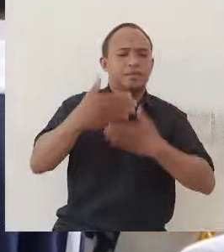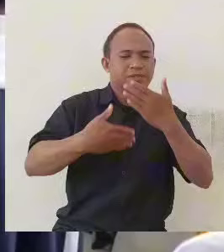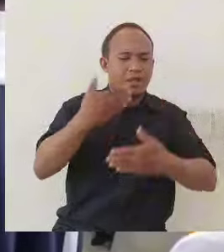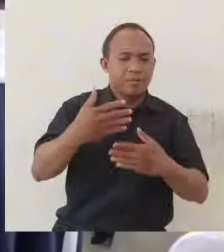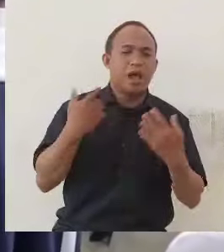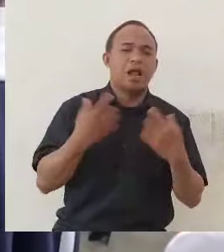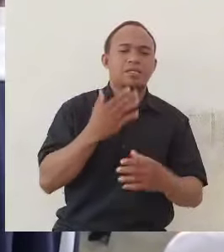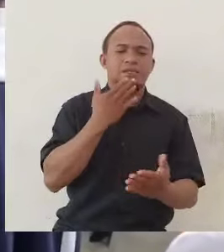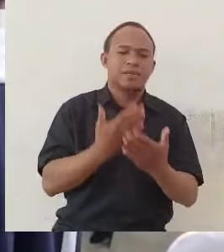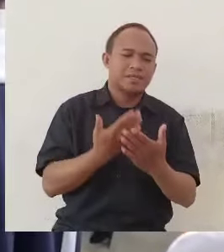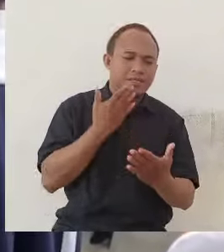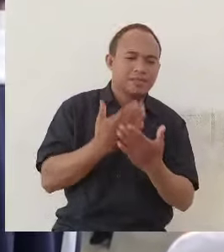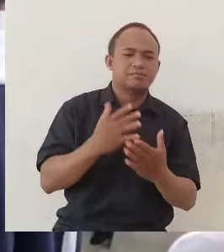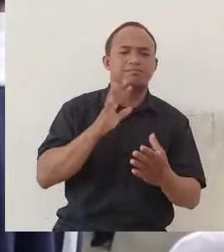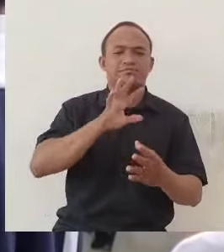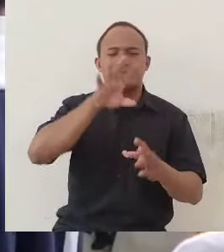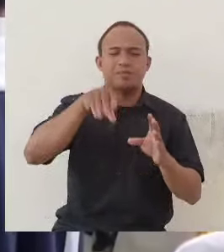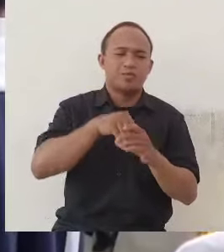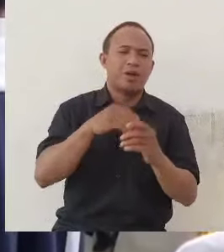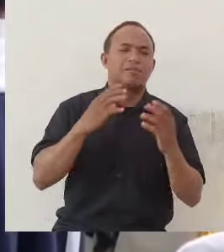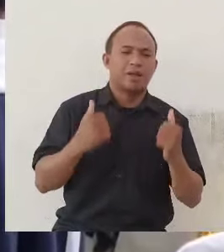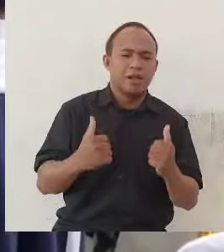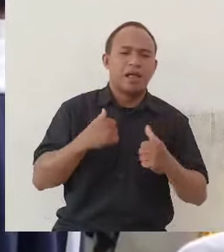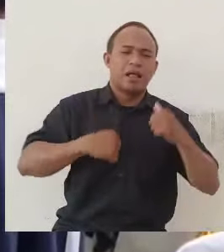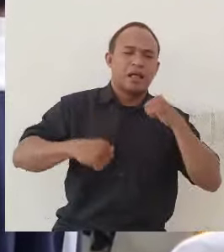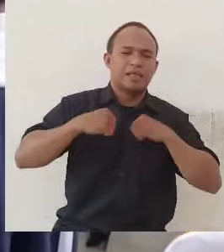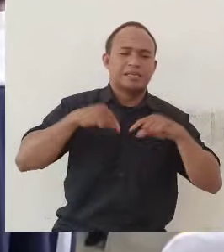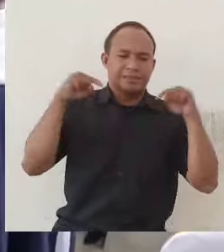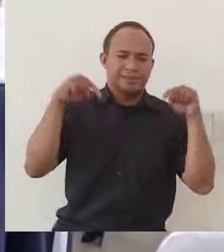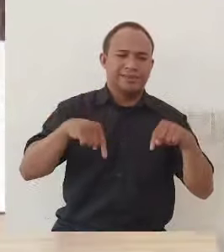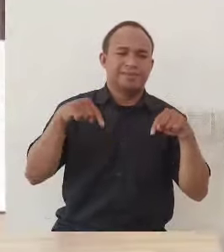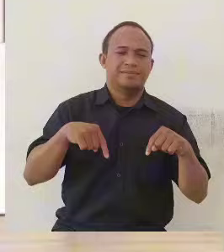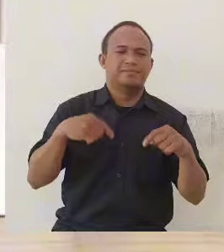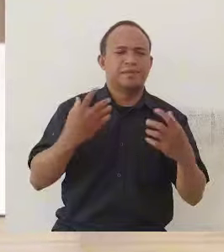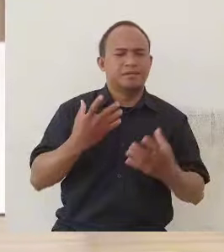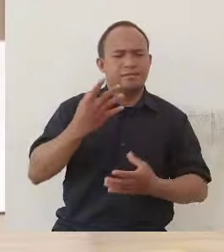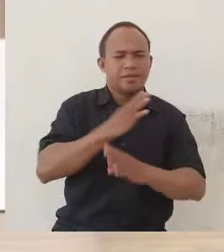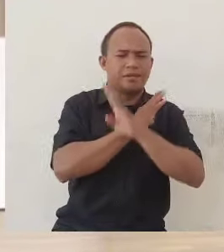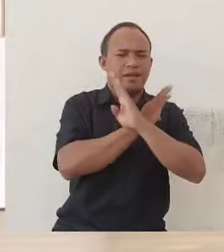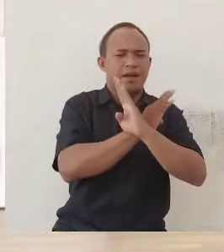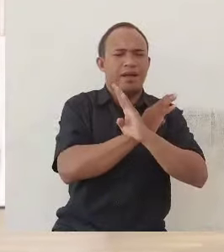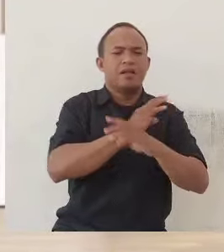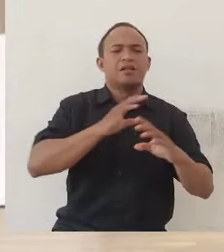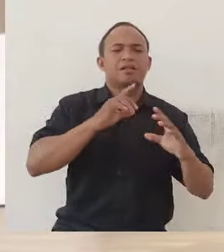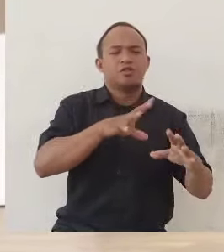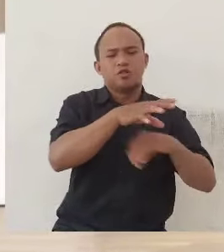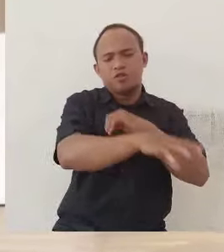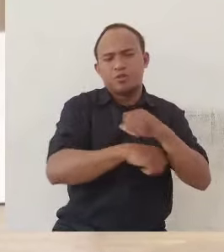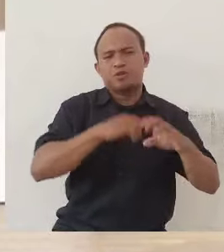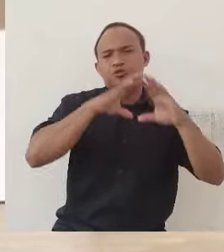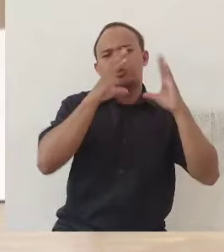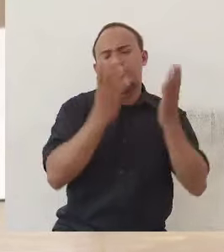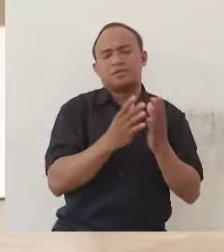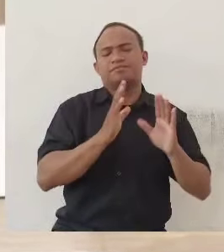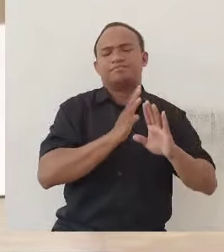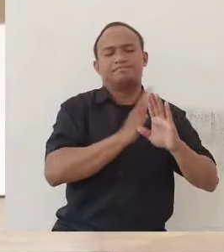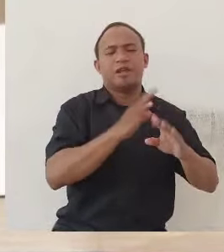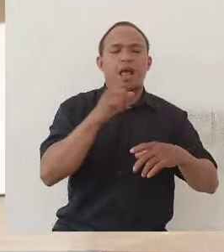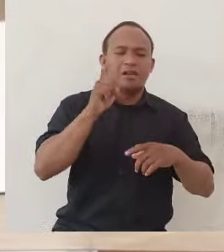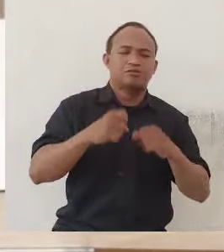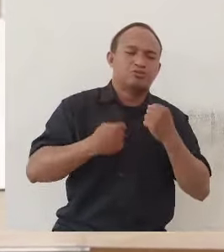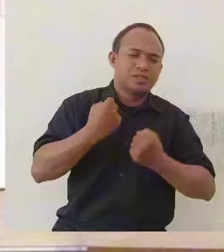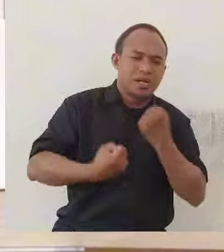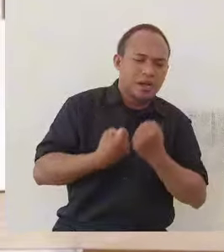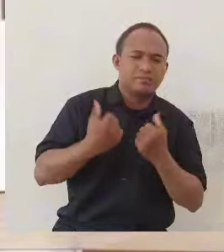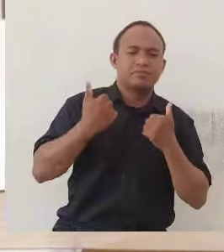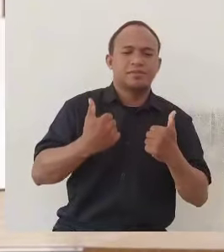kasih kepada Ketua KPK dan tim yang telah melakukan kegiatan diseminasi pencegahan tindak pidana korupsi di dunia usaha Provinsi